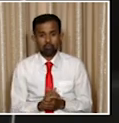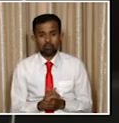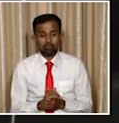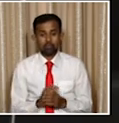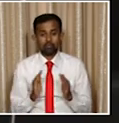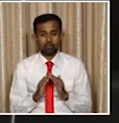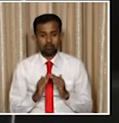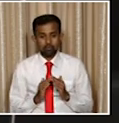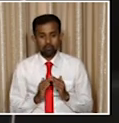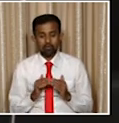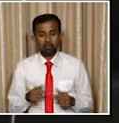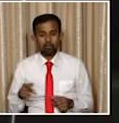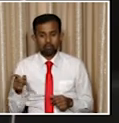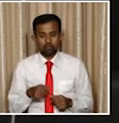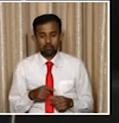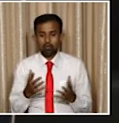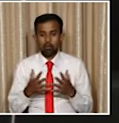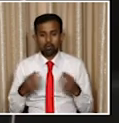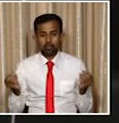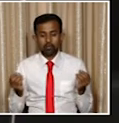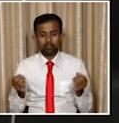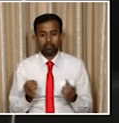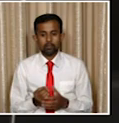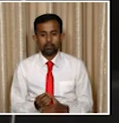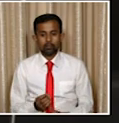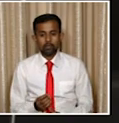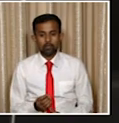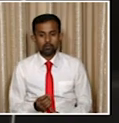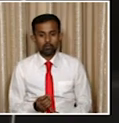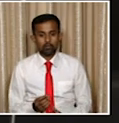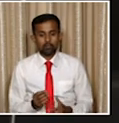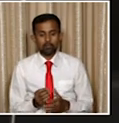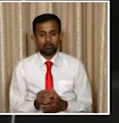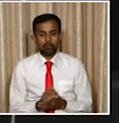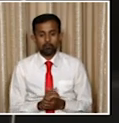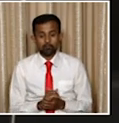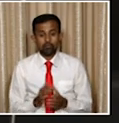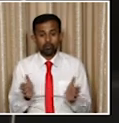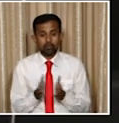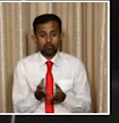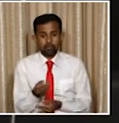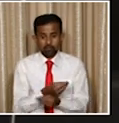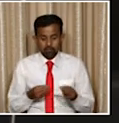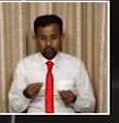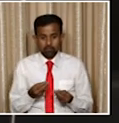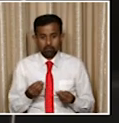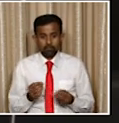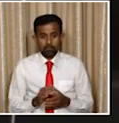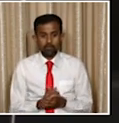பயன்படுத்தி நாட்டுக்கும் பிரயோஜனம் உள்ளதாக அந்த பிரதேச மக்களுக்கும் பிரயோஜனம் உள்ளதாக ஆக்க நடவடிக்கை எடுக்குமாறு அன்புடன் வேண்டுகோள் விடுக்கின்றேன்.